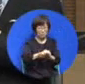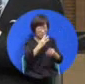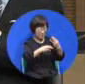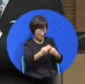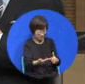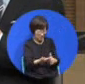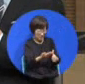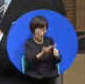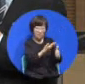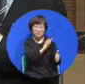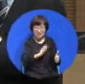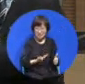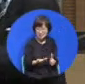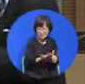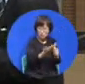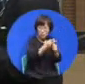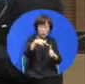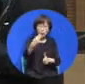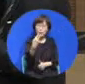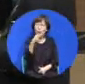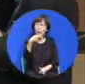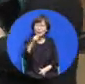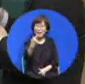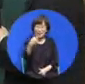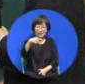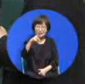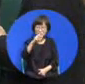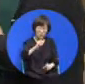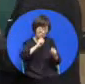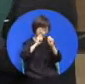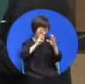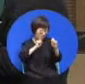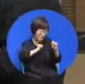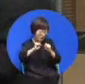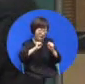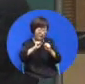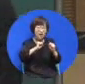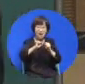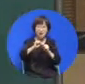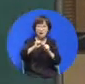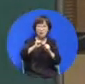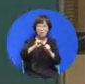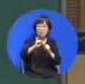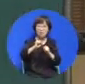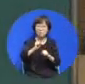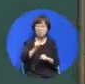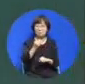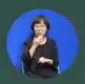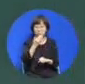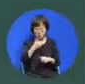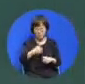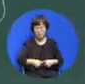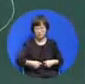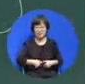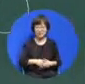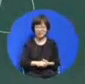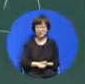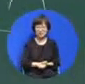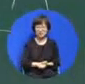살려라. Take that strength, raise disciples, do the Dothan movement, and save the school. 순서 바꾸면 간단합니다. If you change your